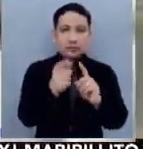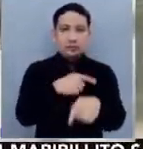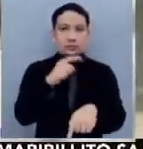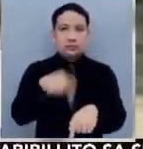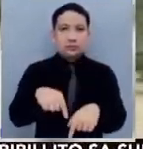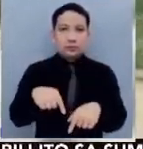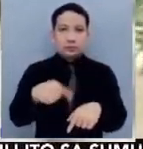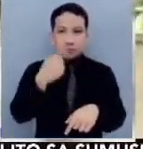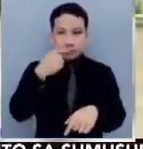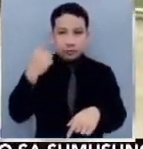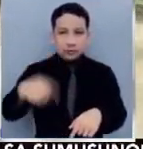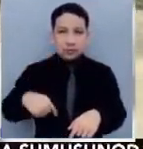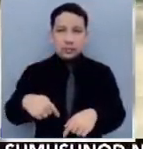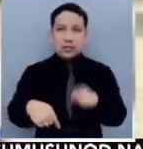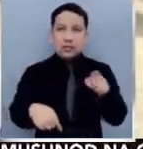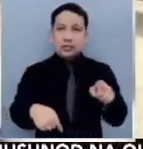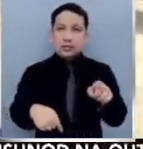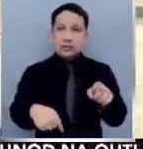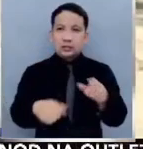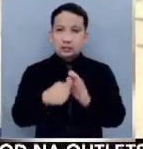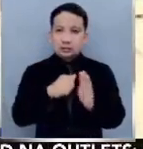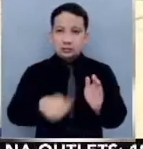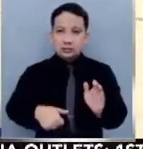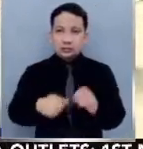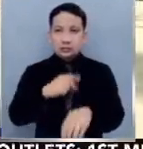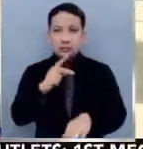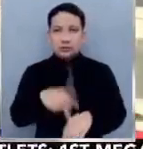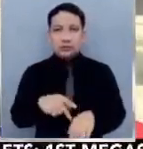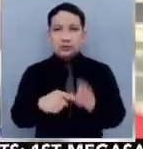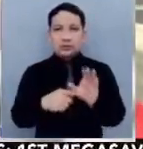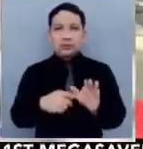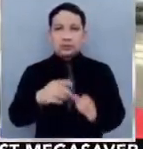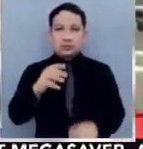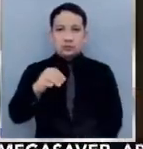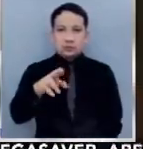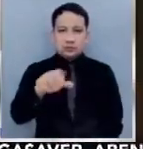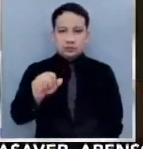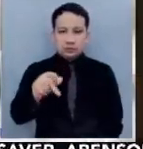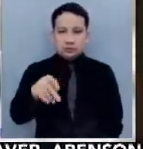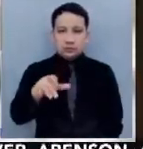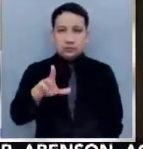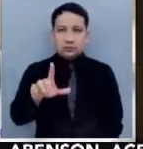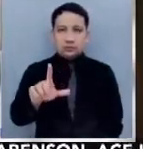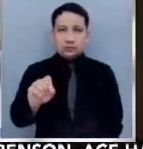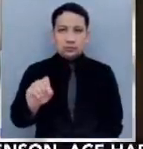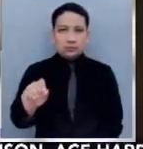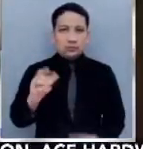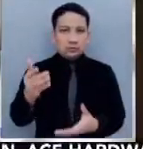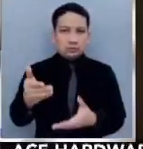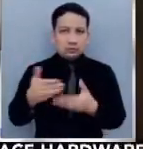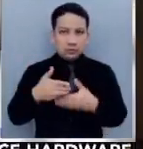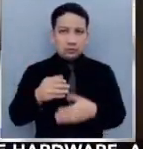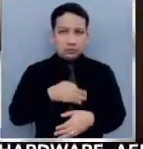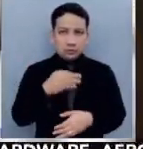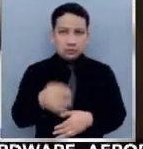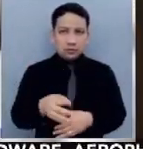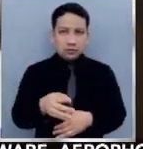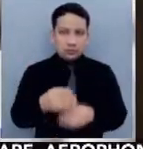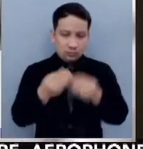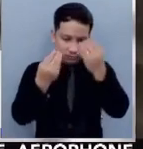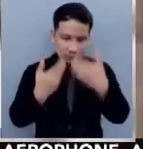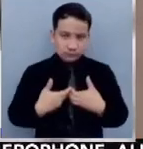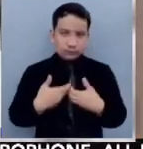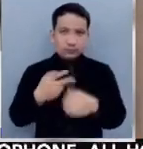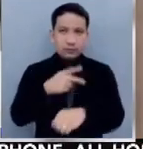Pero sabi ni Russian Ambassador to the Philippines, Marat Pablo, hanggang ngayon, wala pang formal na abiso sa kanila ang